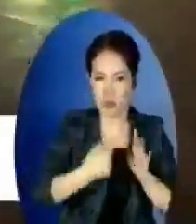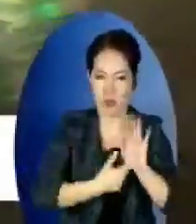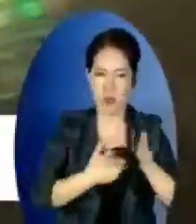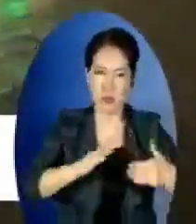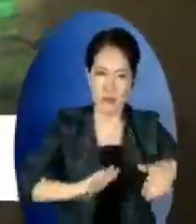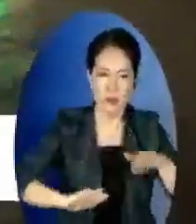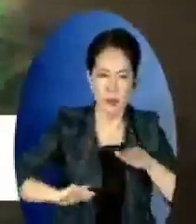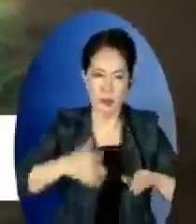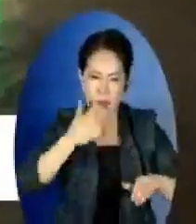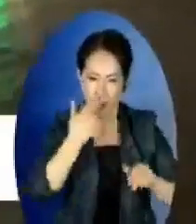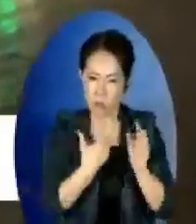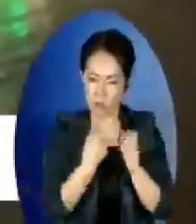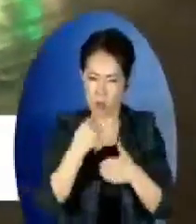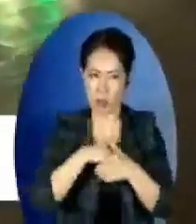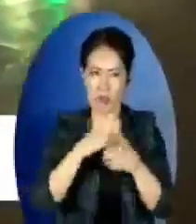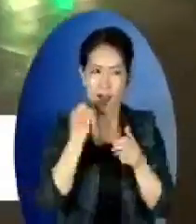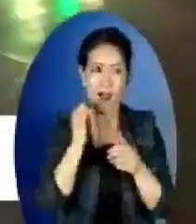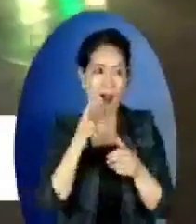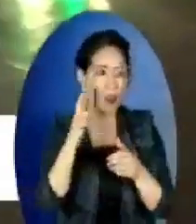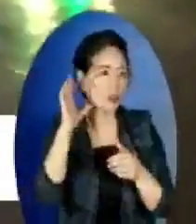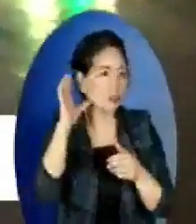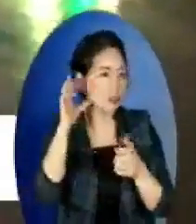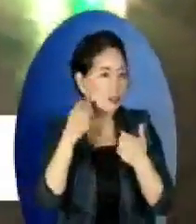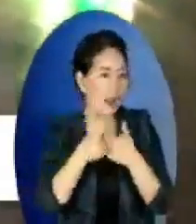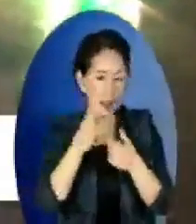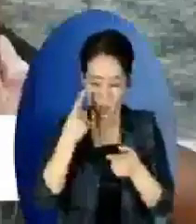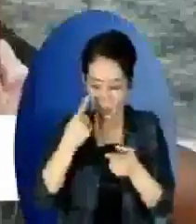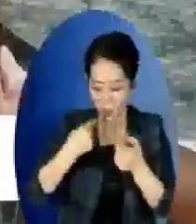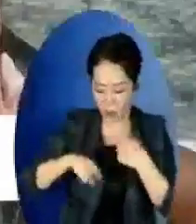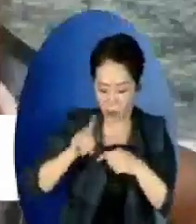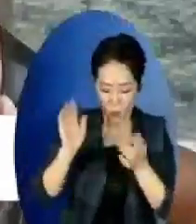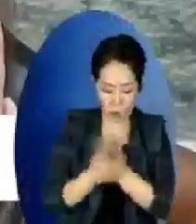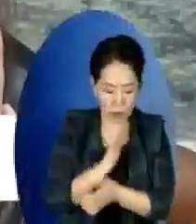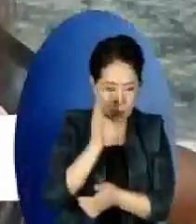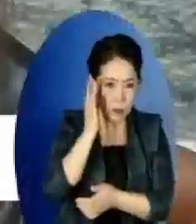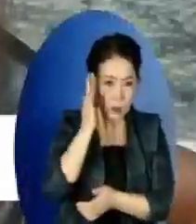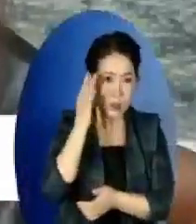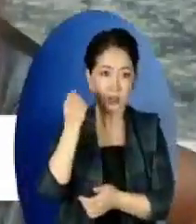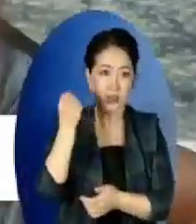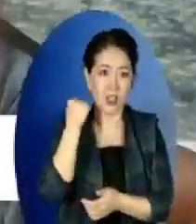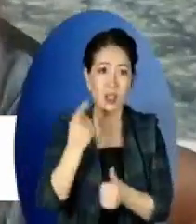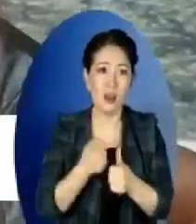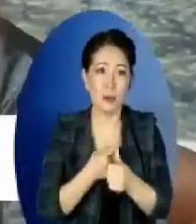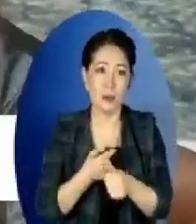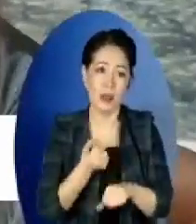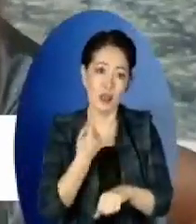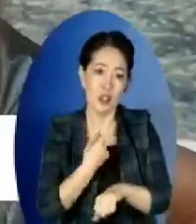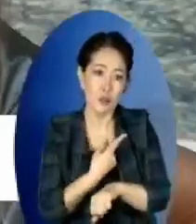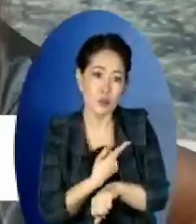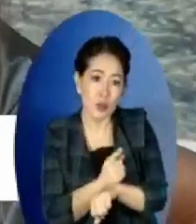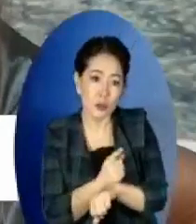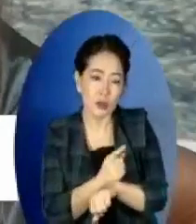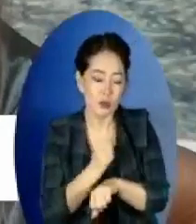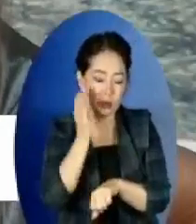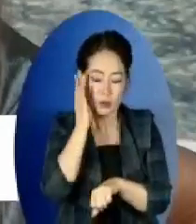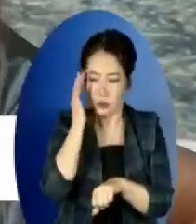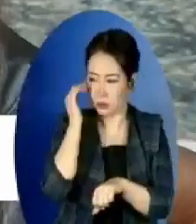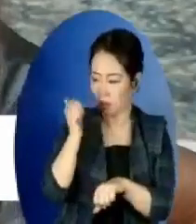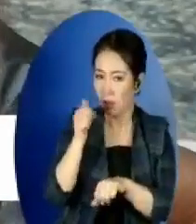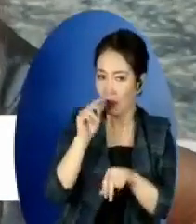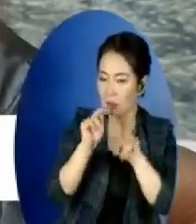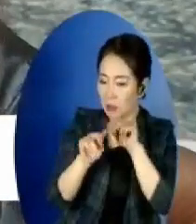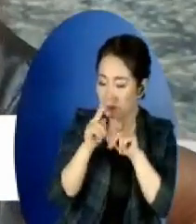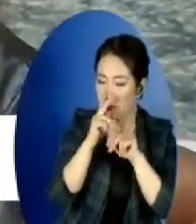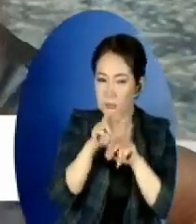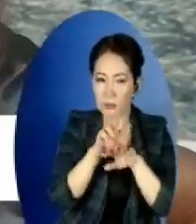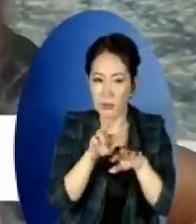гээд гаргаж ич айны темп нь хин хамгийн хурдан гэж сэтгэж чинь тий нэг минутын дотор гэдрийн гэдгийг нь ер нь бол ингээл шүүгч